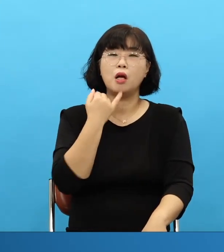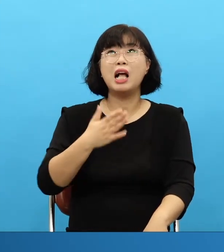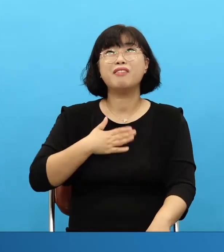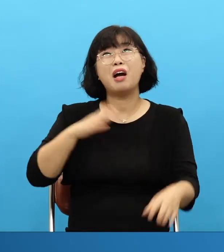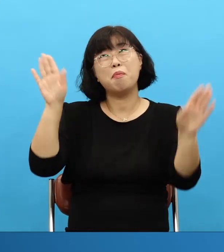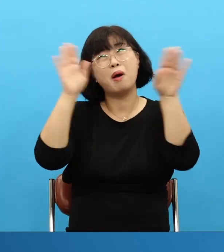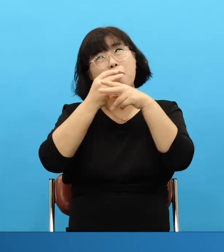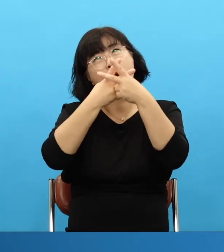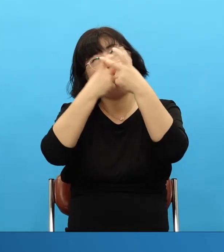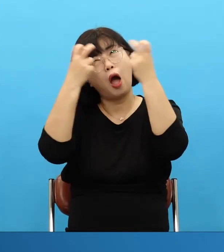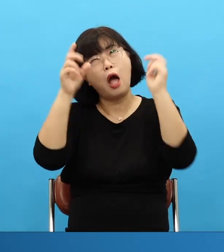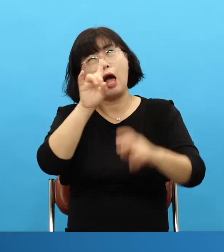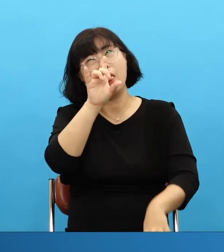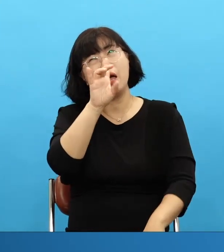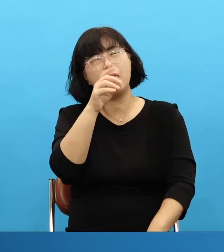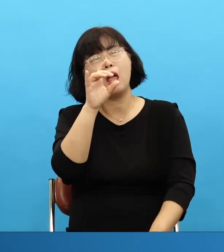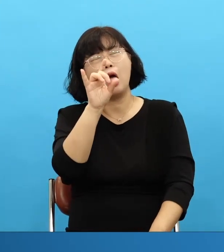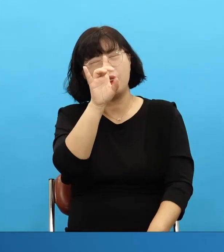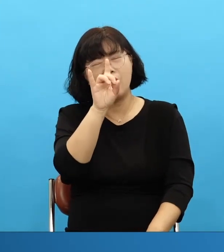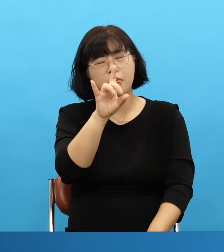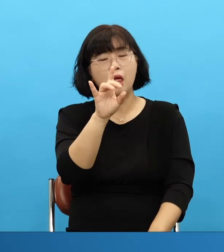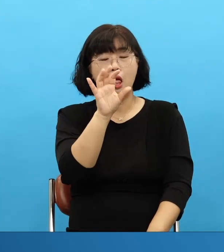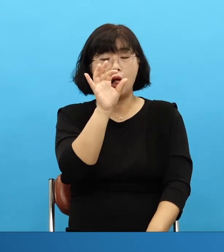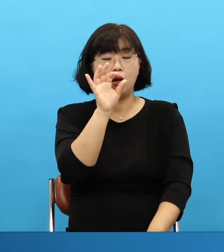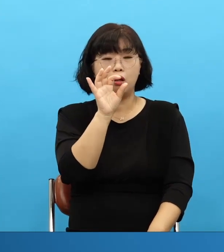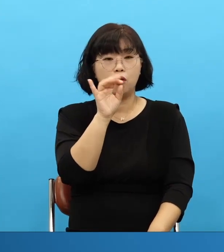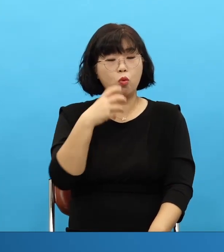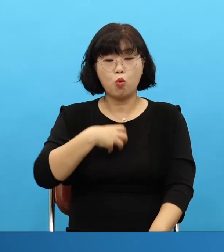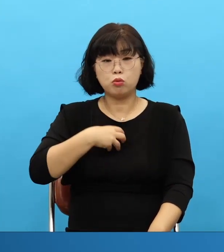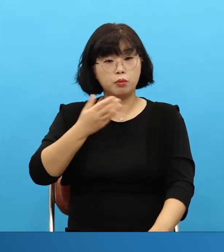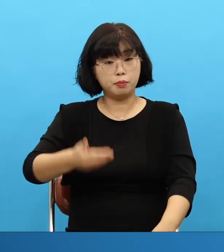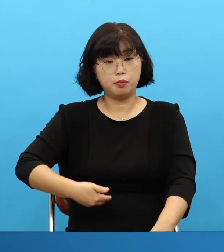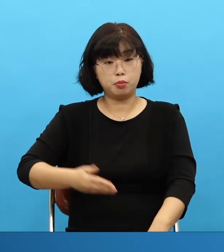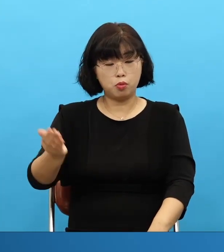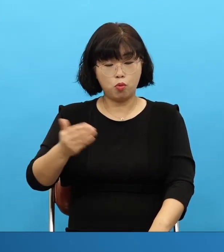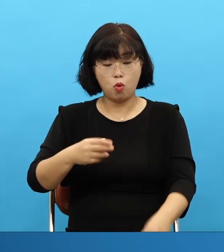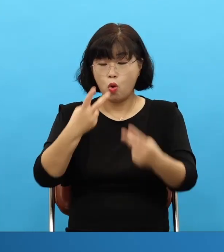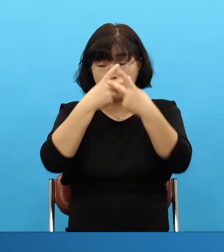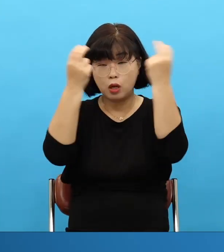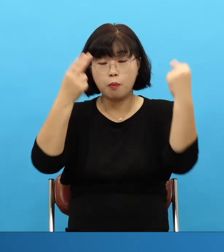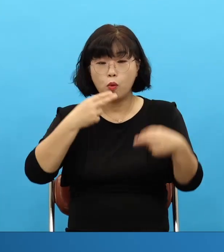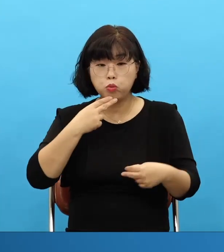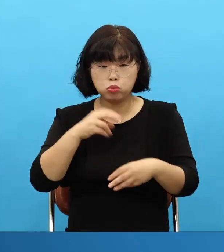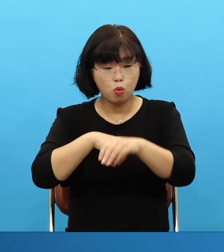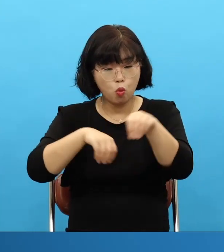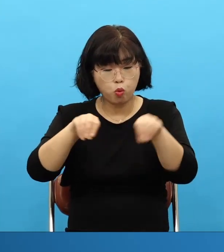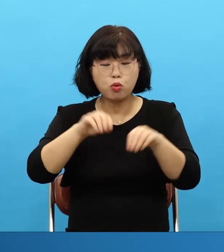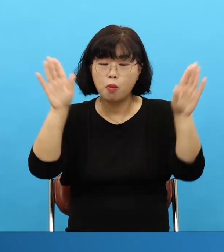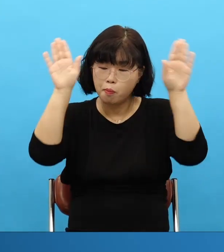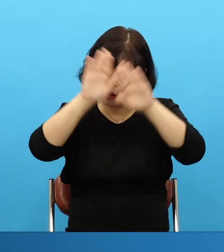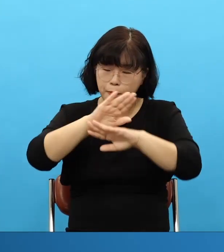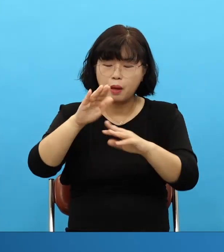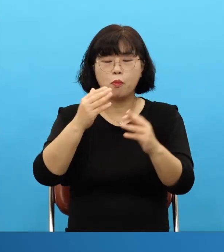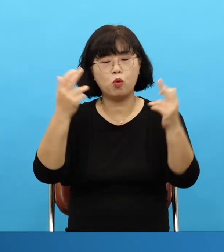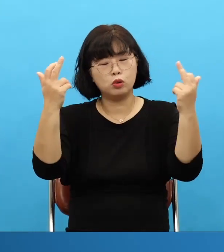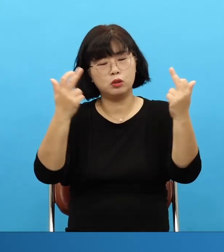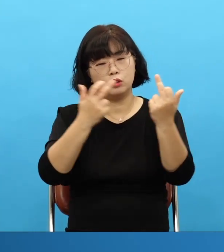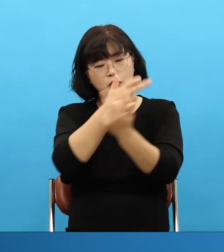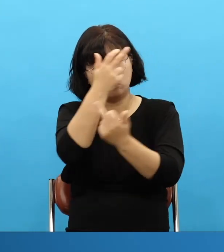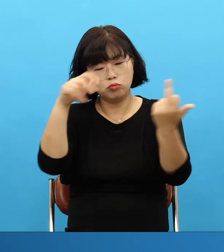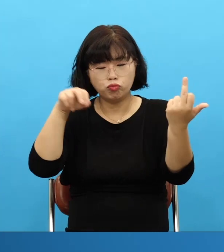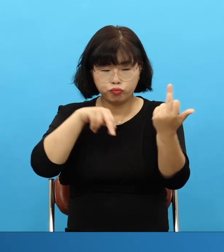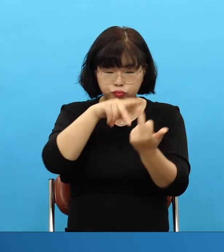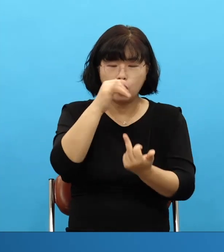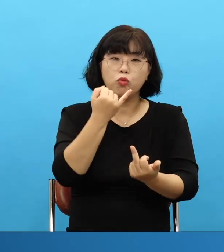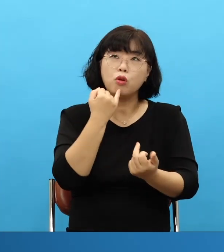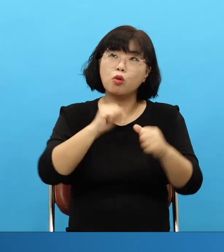years, if you can't sleep so long, it's fine. Exercise, work out, go hiking. 우리 자꾸만 불안해지잖아요. But even those small